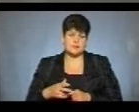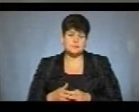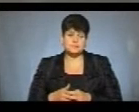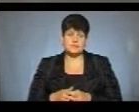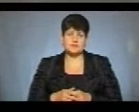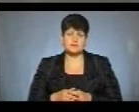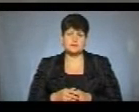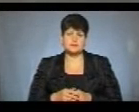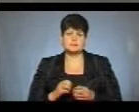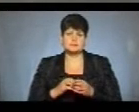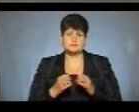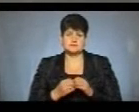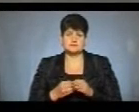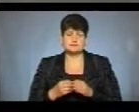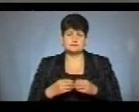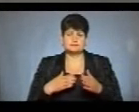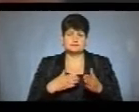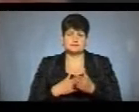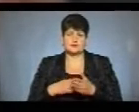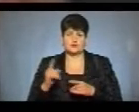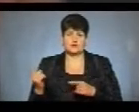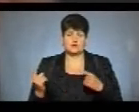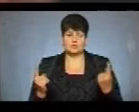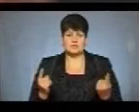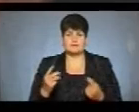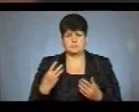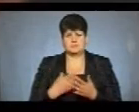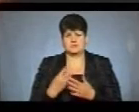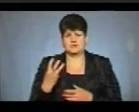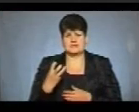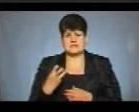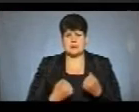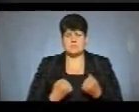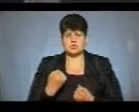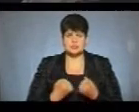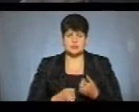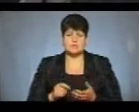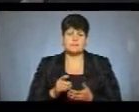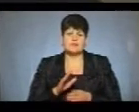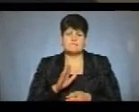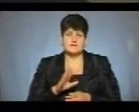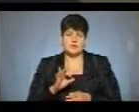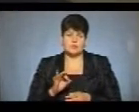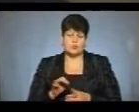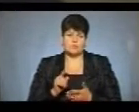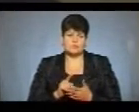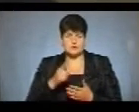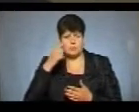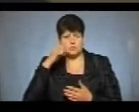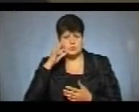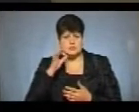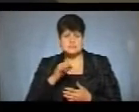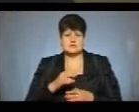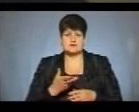Пробка в одну і в другу сторону близько 300 машин. Виконувач обов'язків начальника служби автодоріг Тернопільської області Юрій Ходаковський